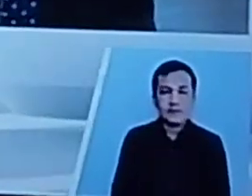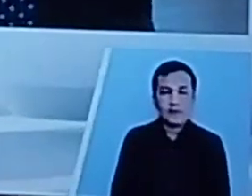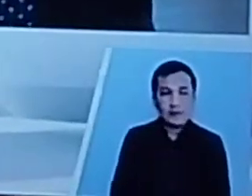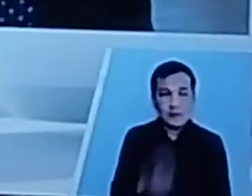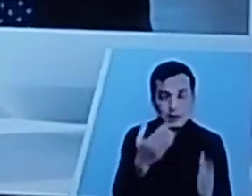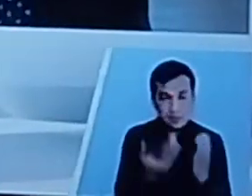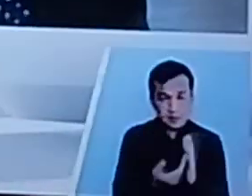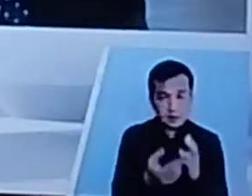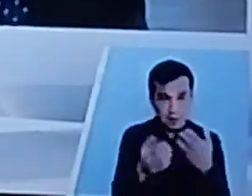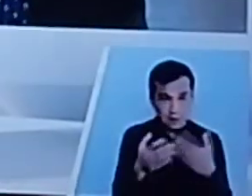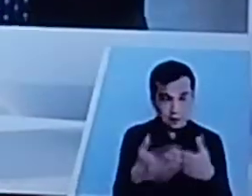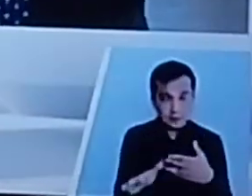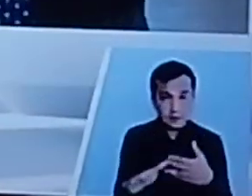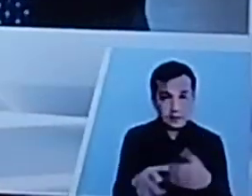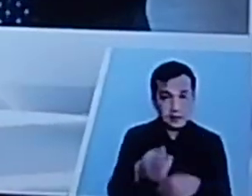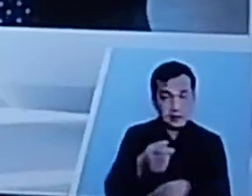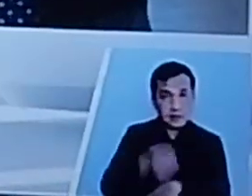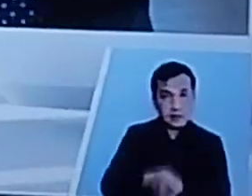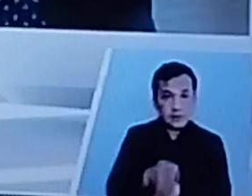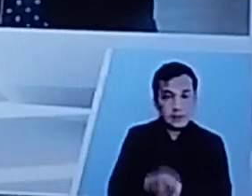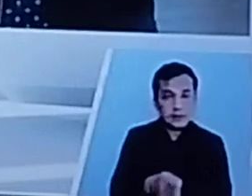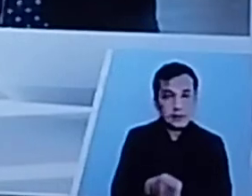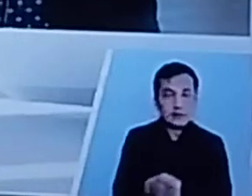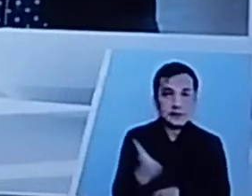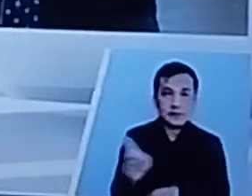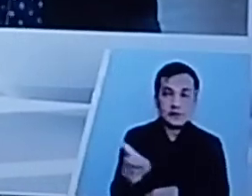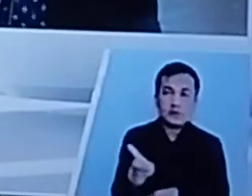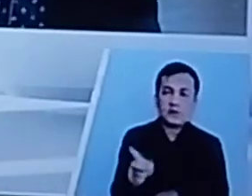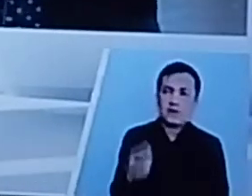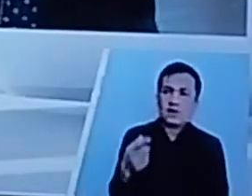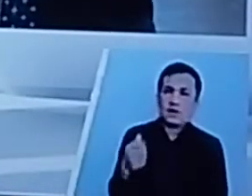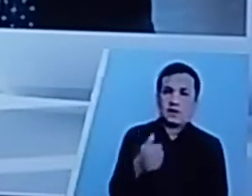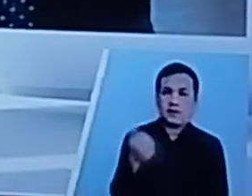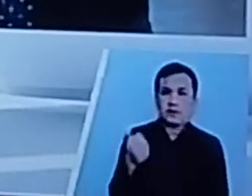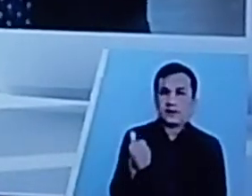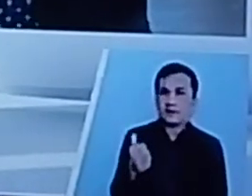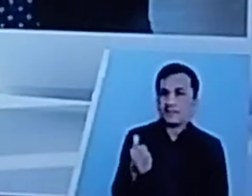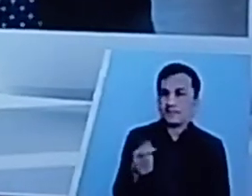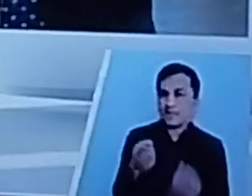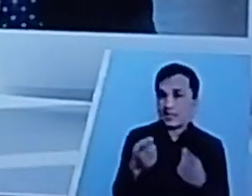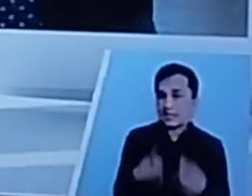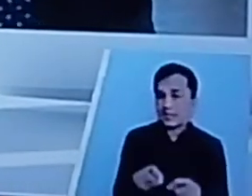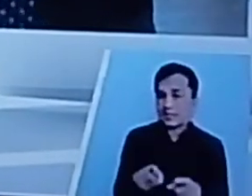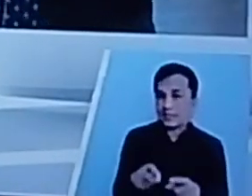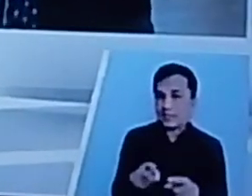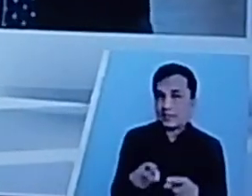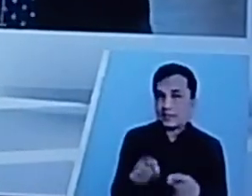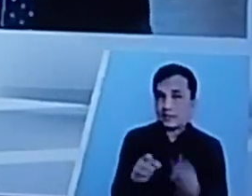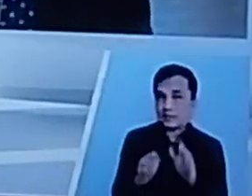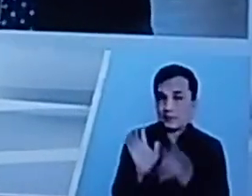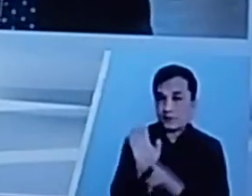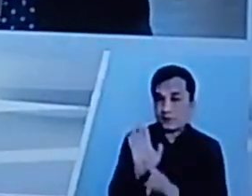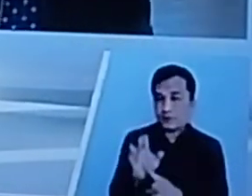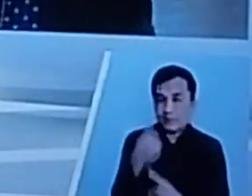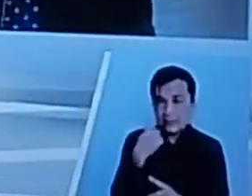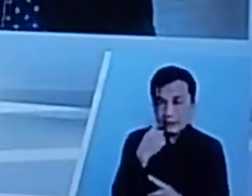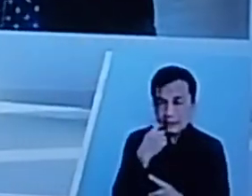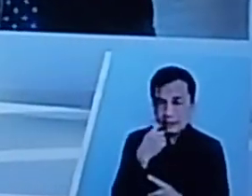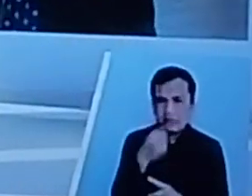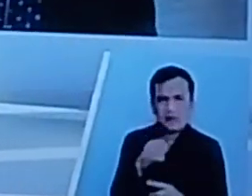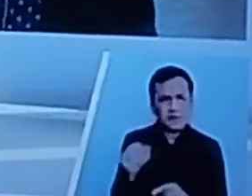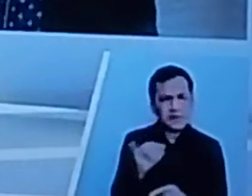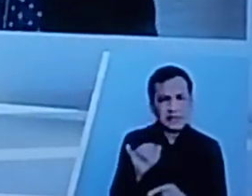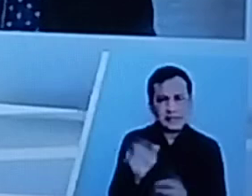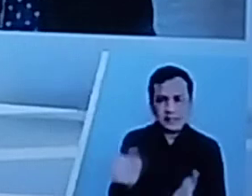nung hearing, Vicky, meron pang eksena siya na ipakita natin kanina na parang kinukumbinsi siya no, o